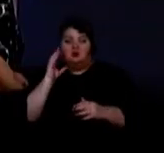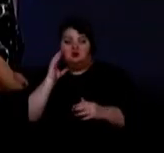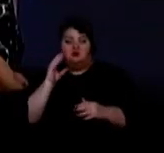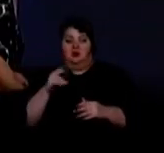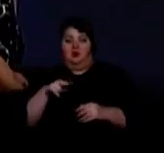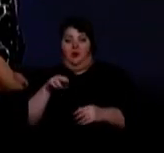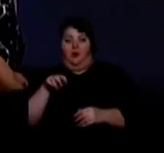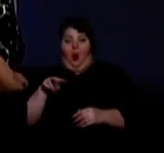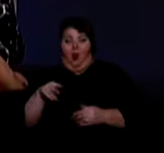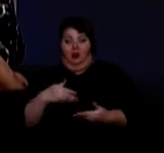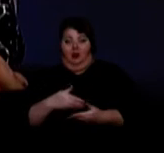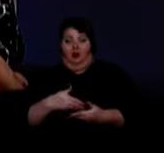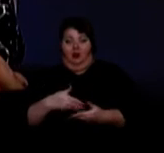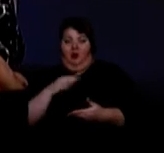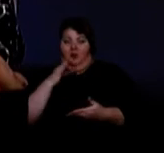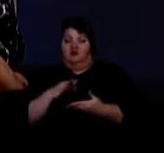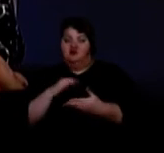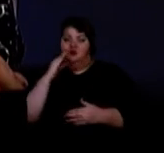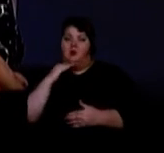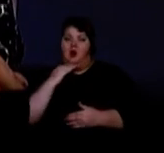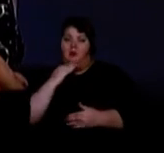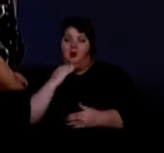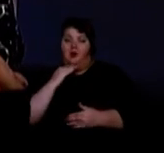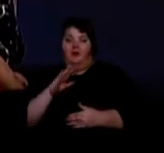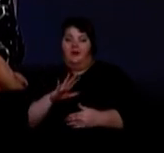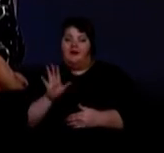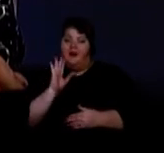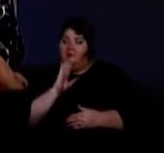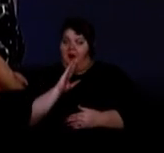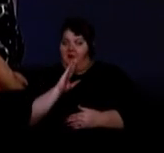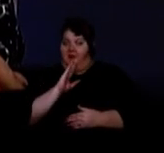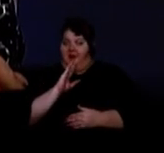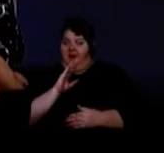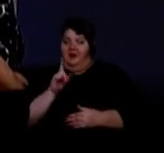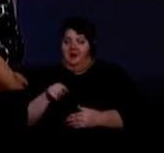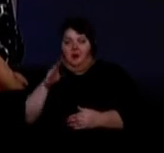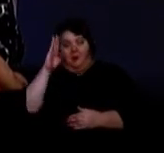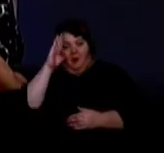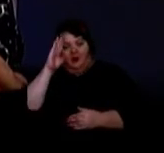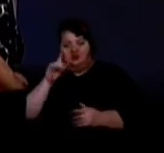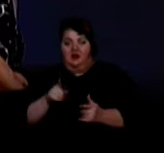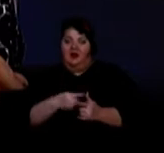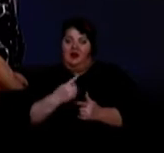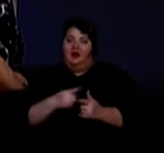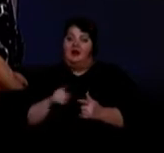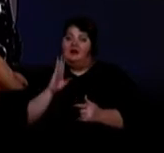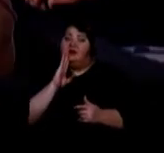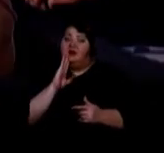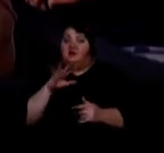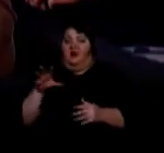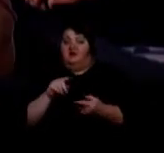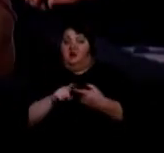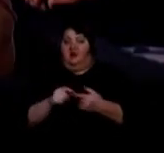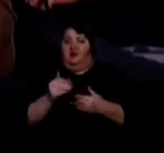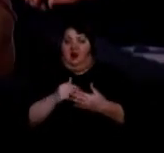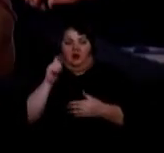пол ребенка отвечает папа, не мама. Поэтому мальчик или девочка, все зависит от мужчины. Вы